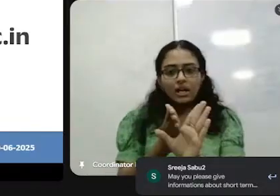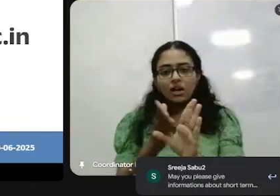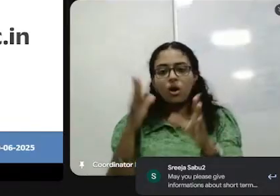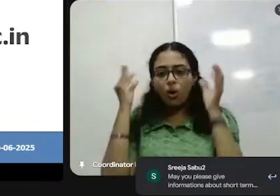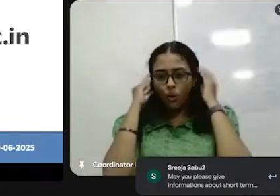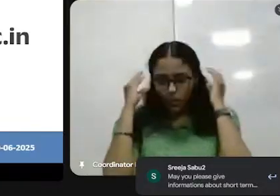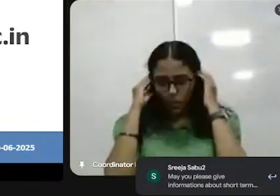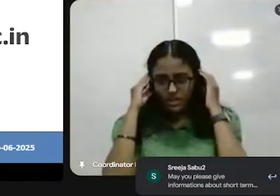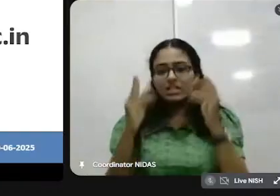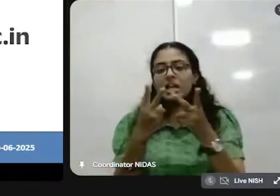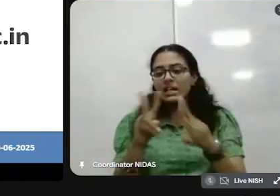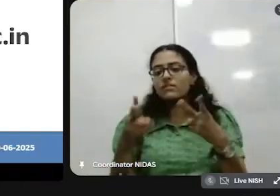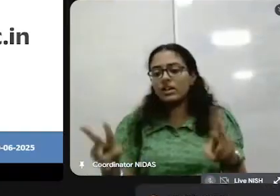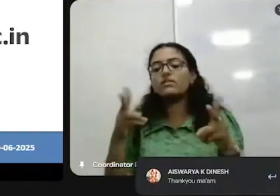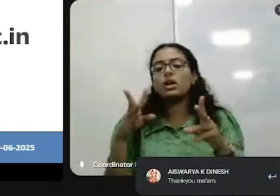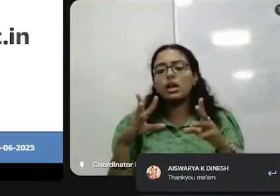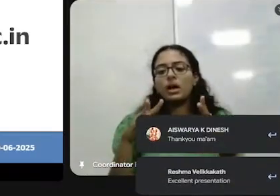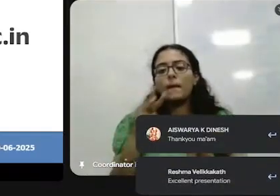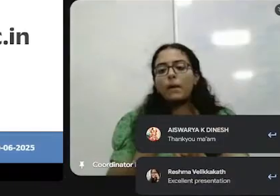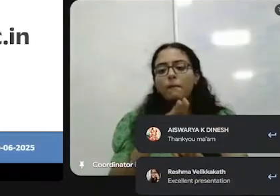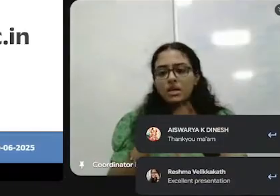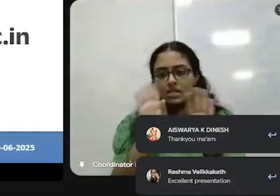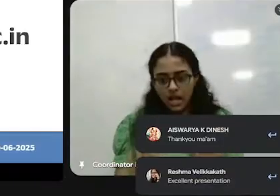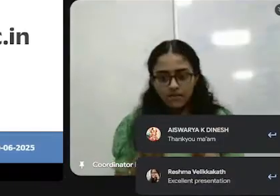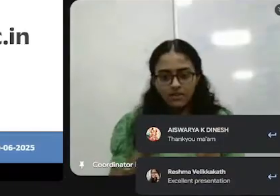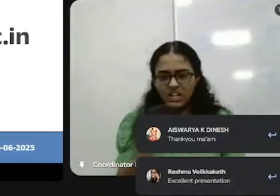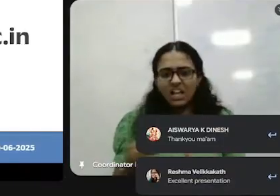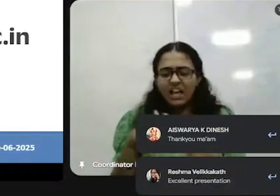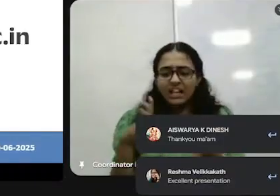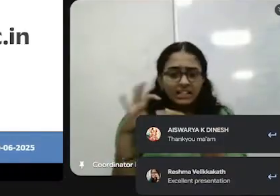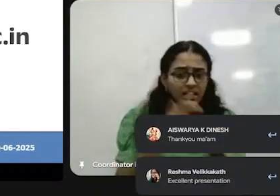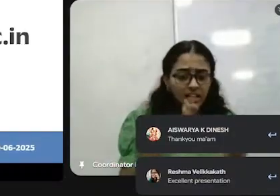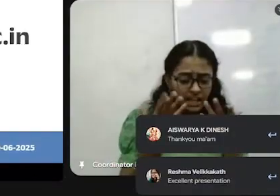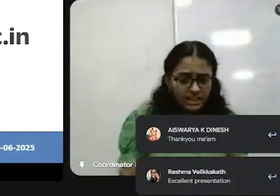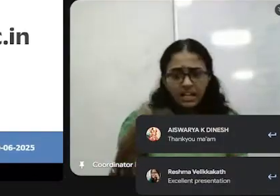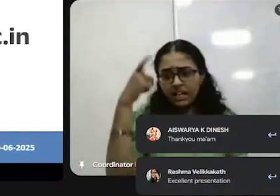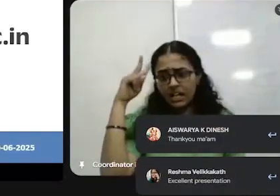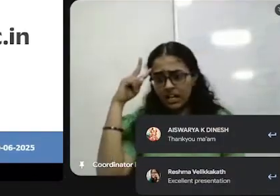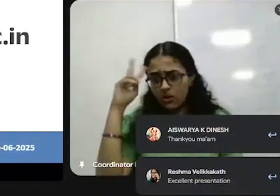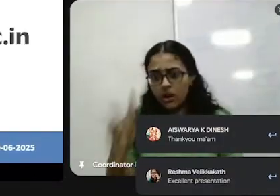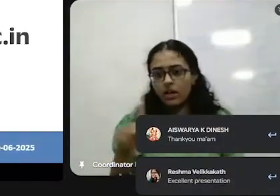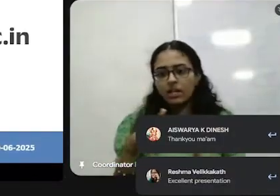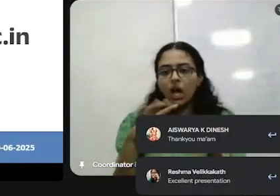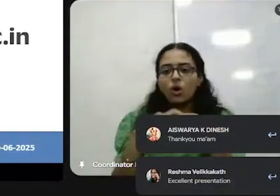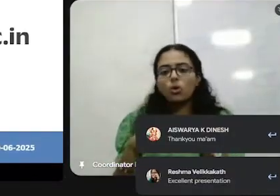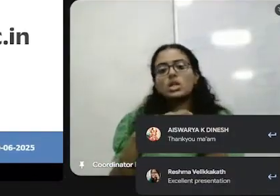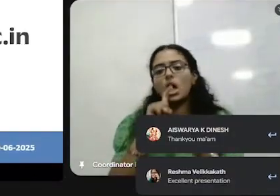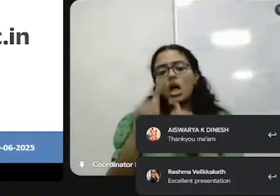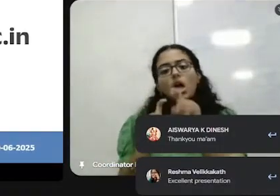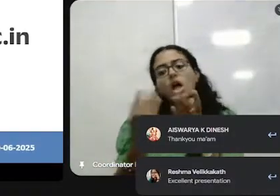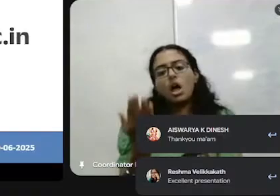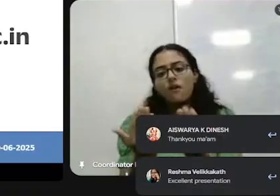ഓഡിയോളജിസ്റ്റ് എന്ന് തുടങ്ങിയ ഒരു പാനൽ മെമ്പേഴ്സ് നമുക്കിവിടെ മീറ്റിംഗിലുണ്ട്. നിങ്ങൾക്ക് അതുമായിട്ട് ബന്ധപ്പെട്ടുള്ള ചോദ്യങ്ങളും ഈ സമയത്ത് ചോദിക്കാവുന്നതാണ്.